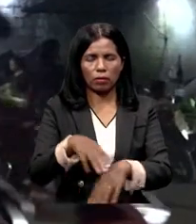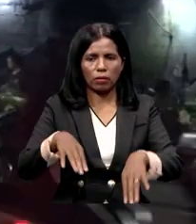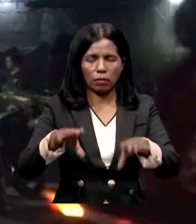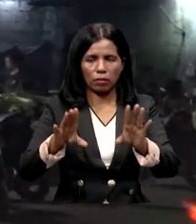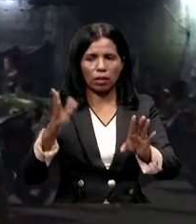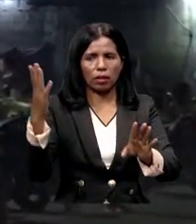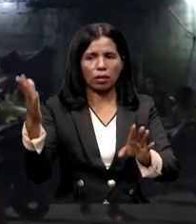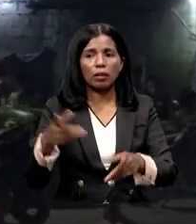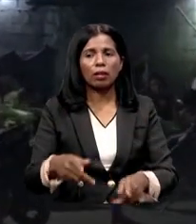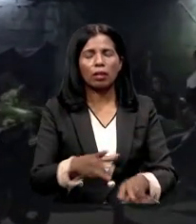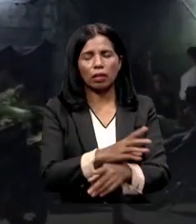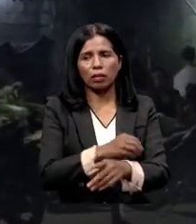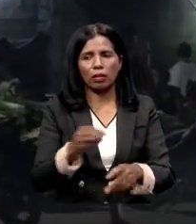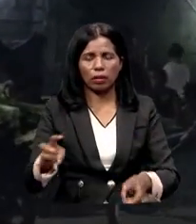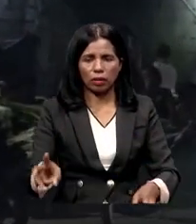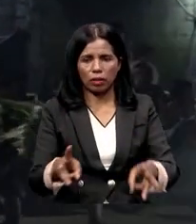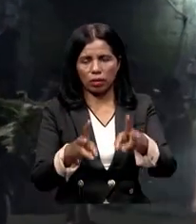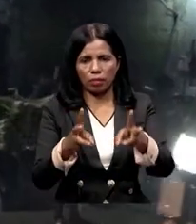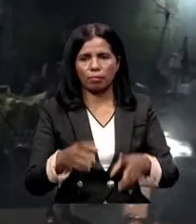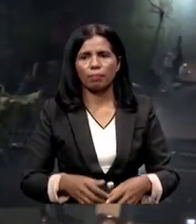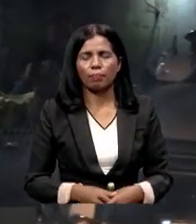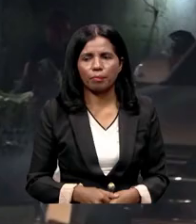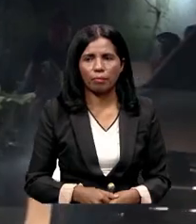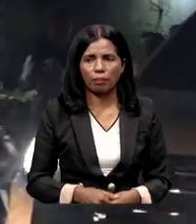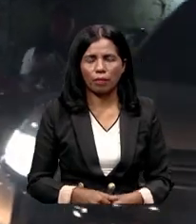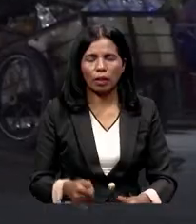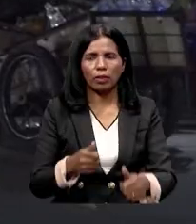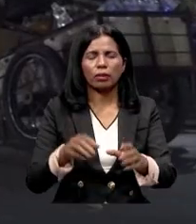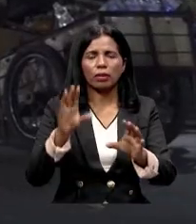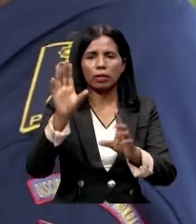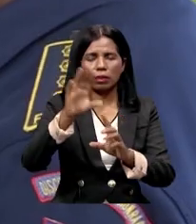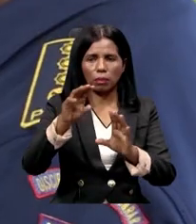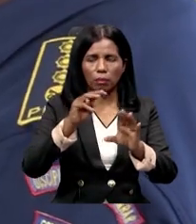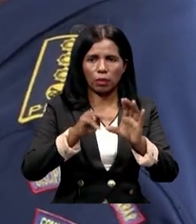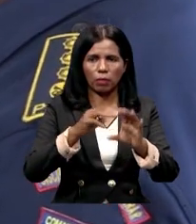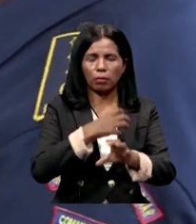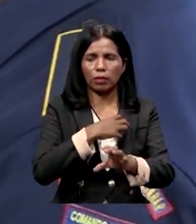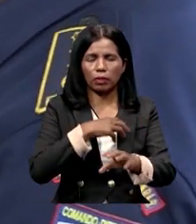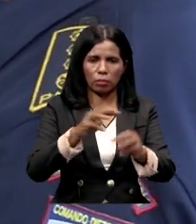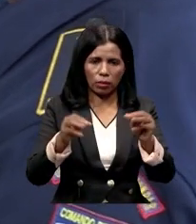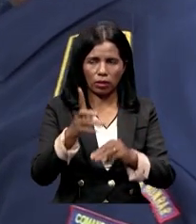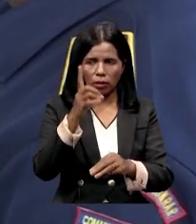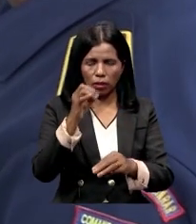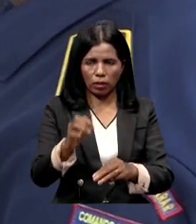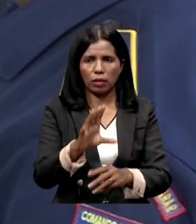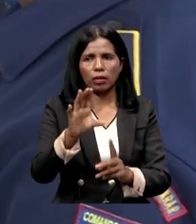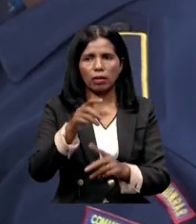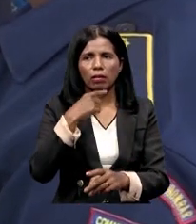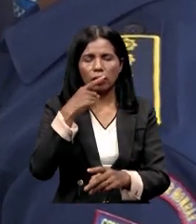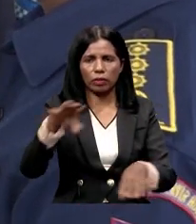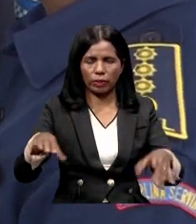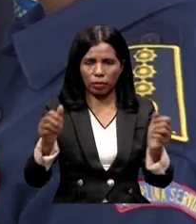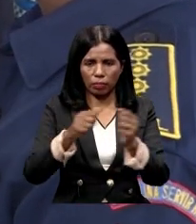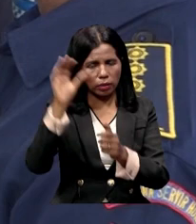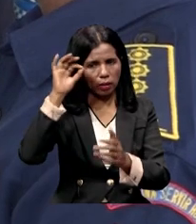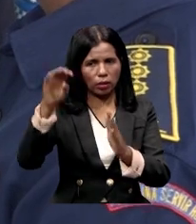ya trotor leten no balung ya estrada ninin. Nune tuir komandante pental municipio dili superintendente Sefi Orlando Gomez, se coordena ho